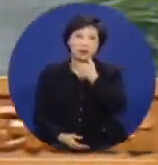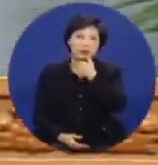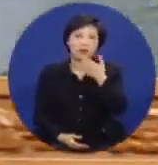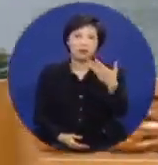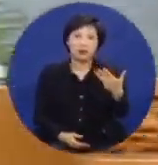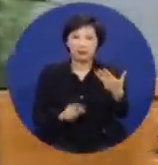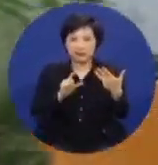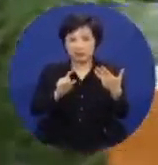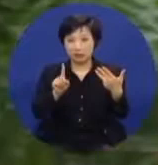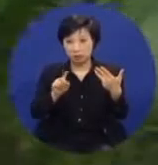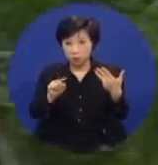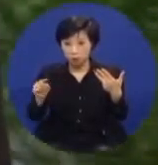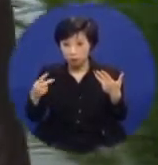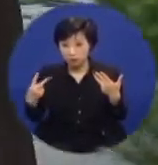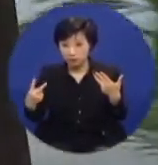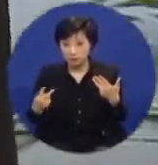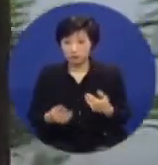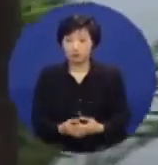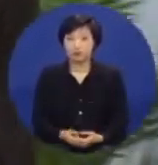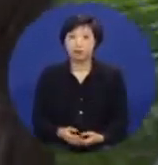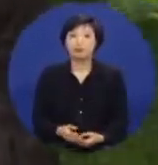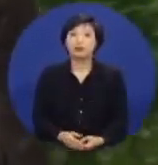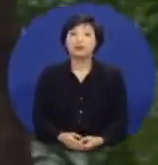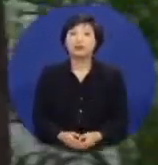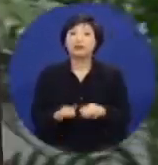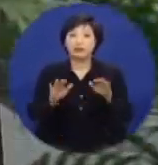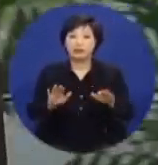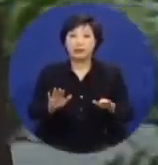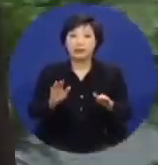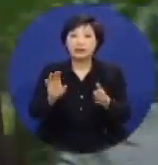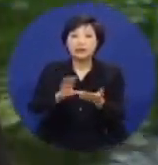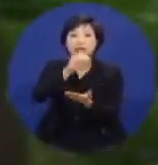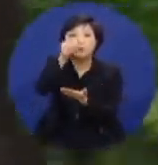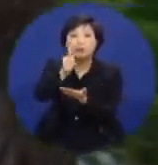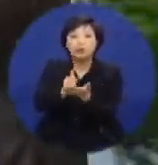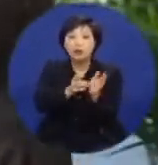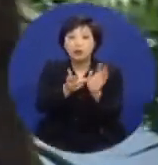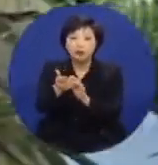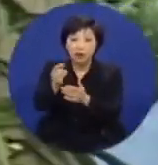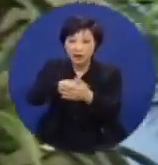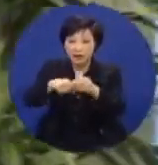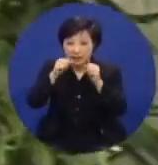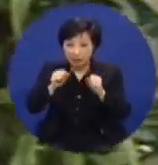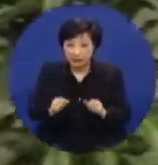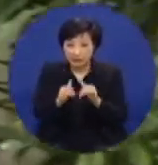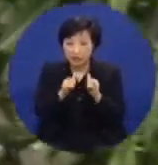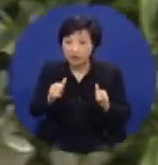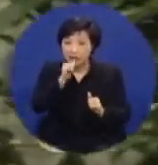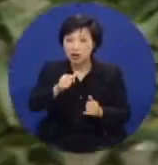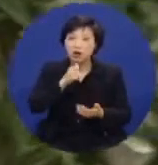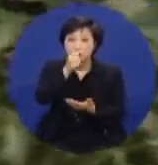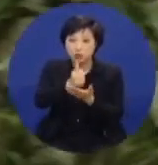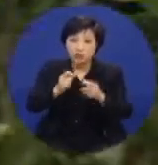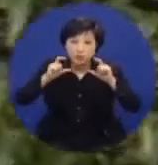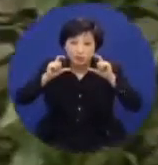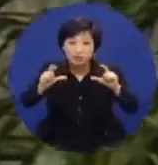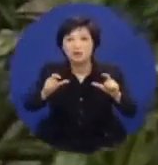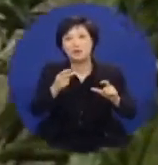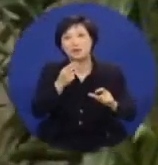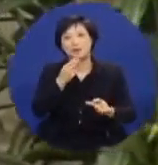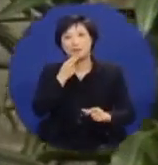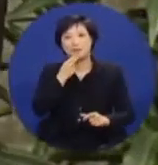팔짱 1 절로 이제 프로 물었 이혜숙 후도 안에 있는 자는 결코 총 주한 미 엄